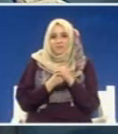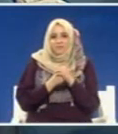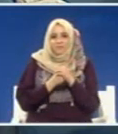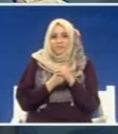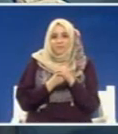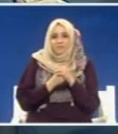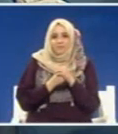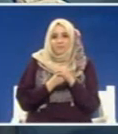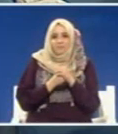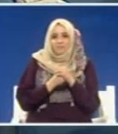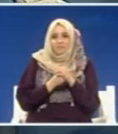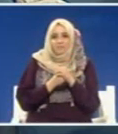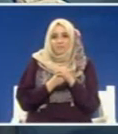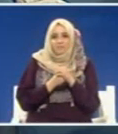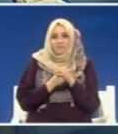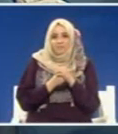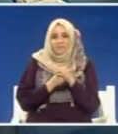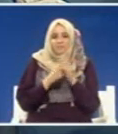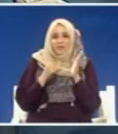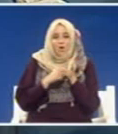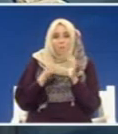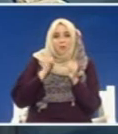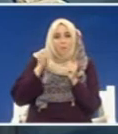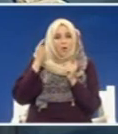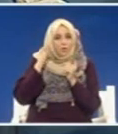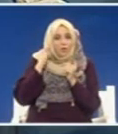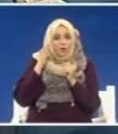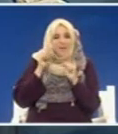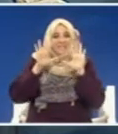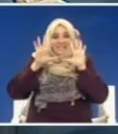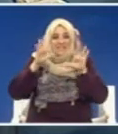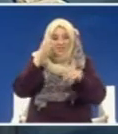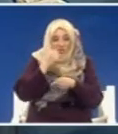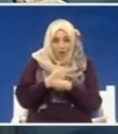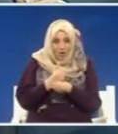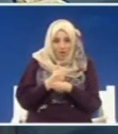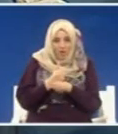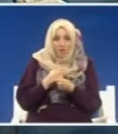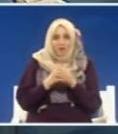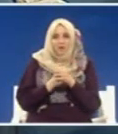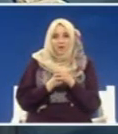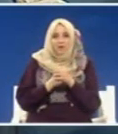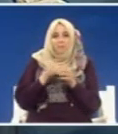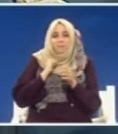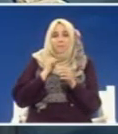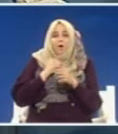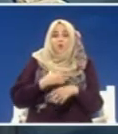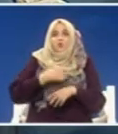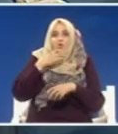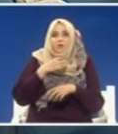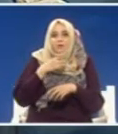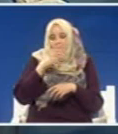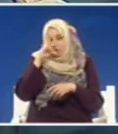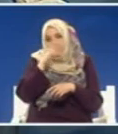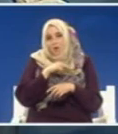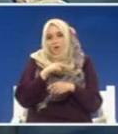سمعت امه وماتت. كي سمعت بالخبر باللي وليدها حاشر حكموا له، يمه دخلت كوما ومن بعد ماتت، ما